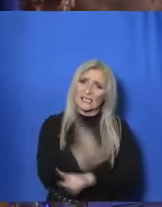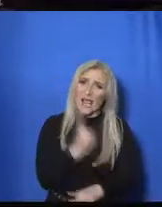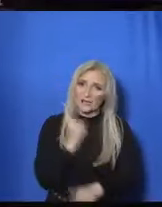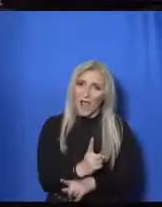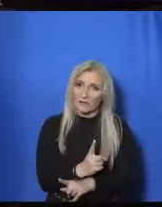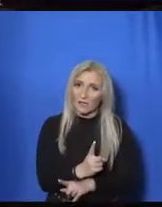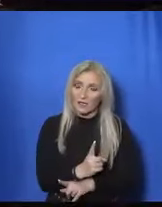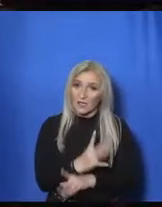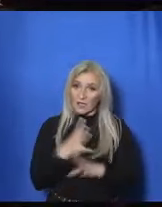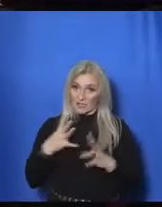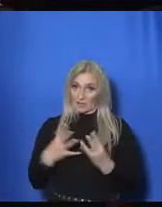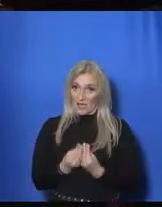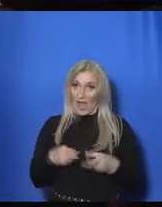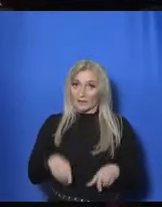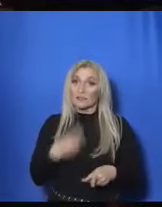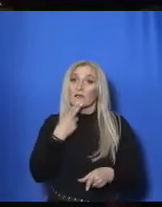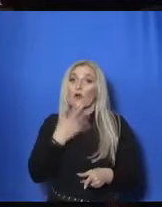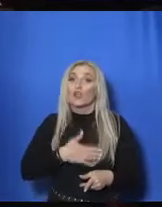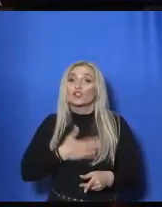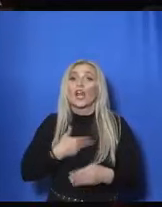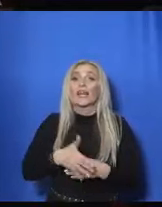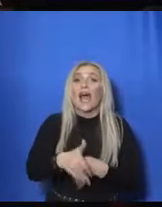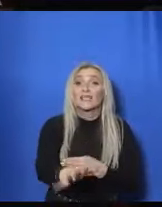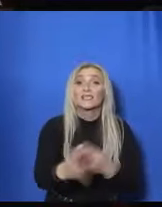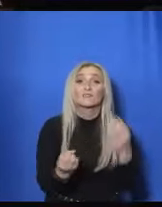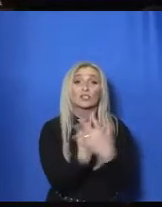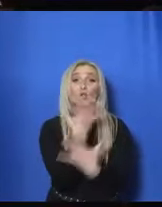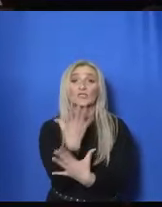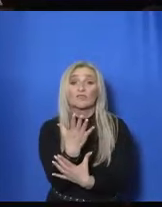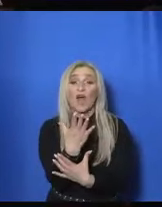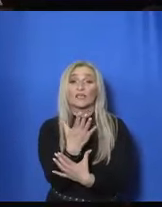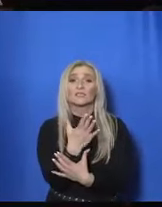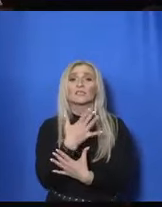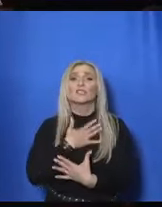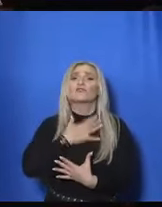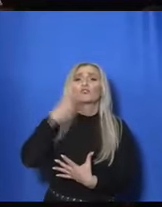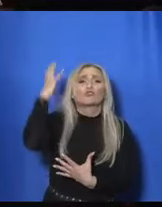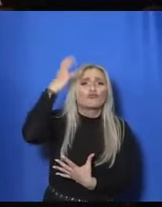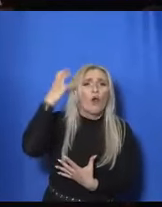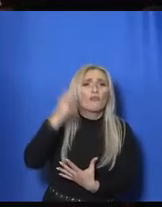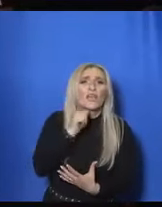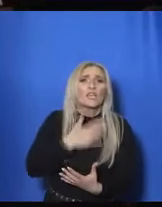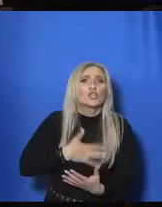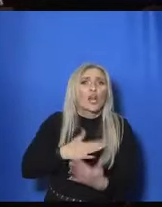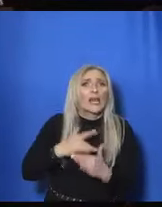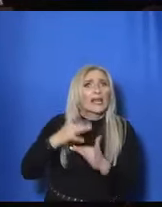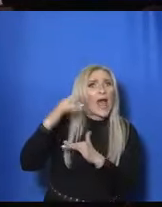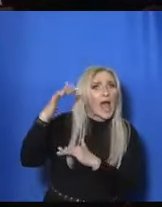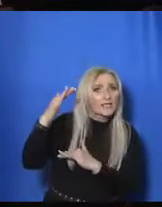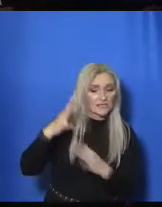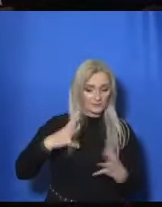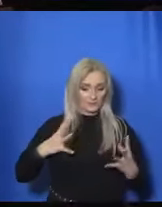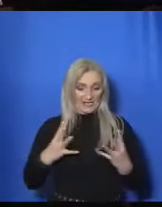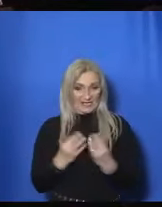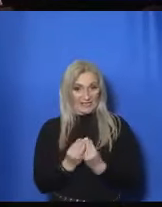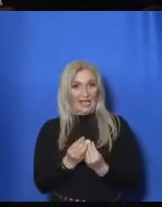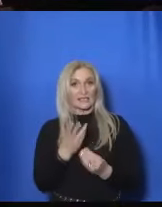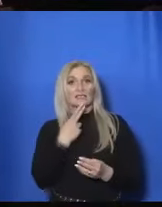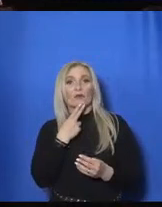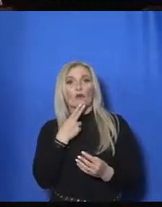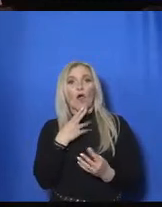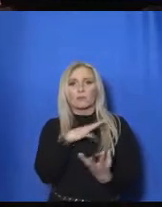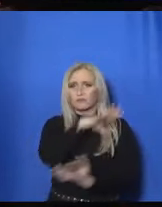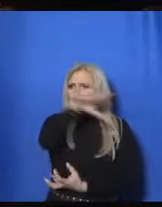zadaće. Zajednica koja hoće nastaviti ostvarivati svoje snove i rasti. Zajednica koja je i dalje u